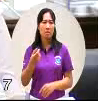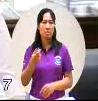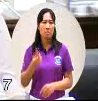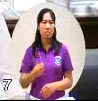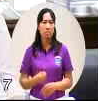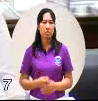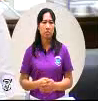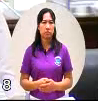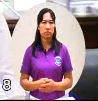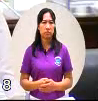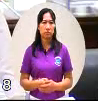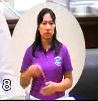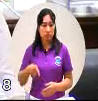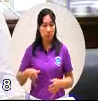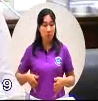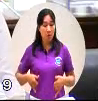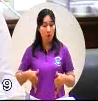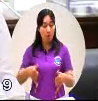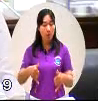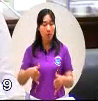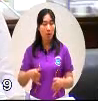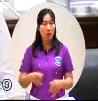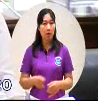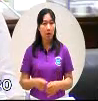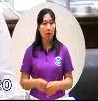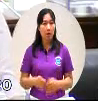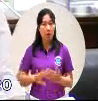就这个路而已还有没有其他？